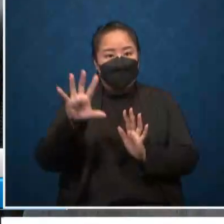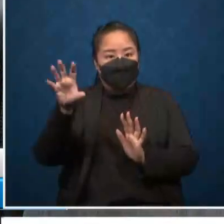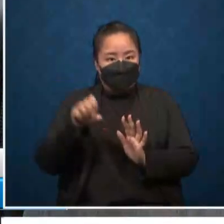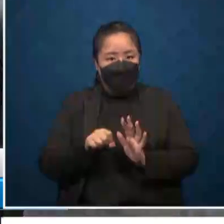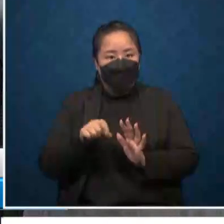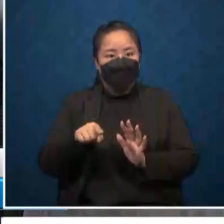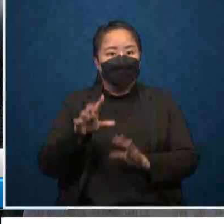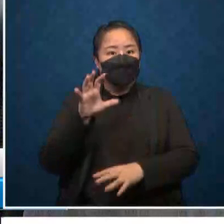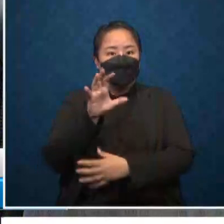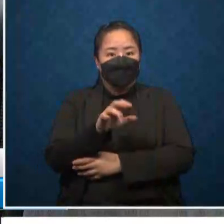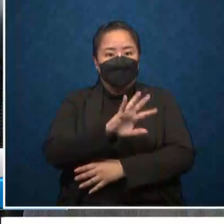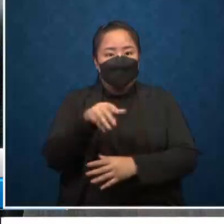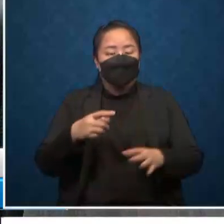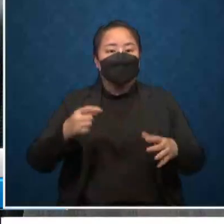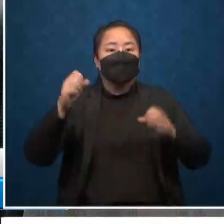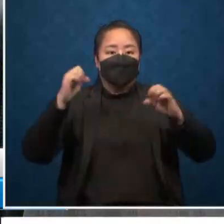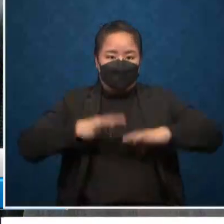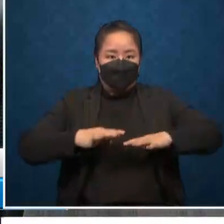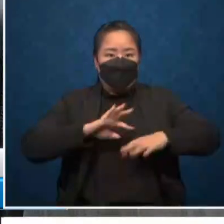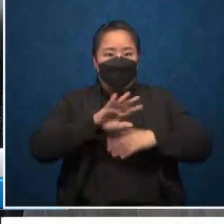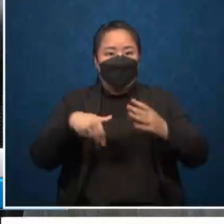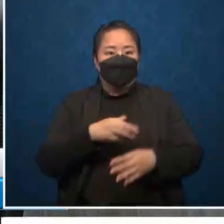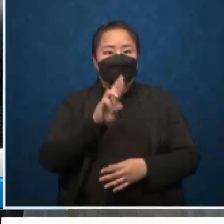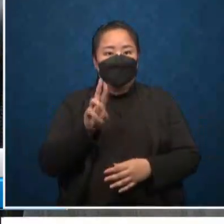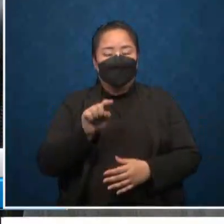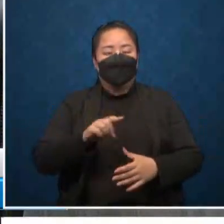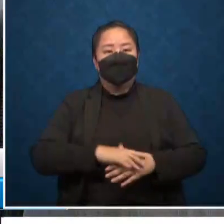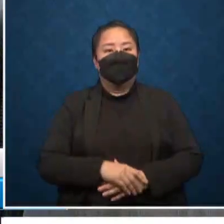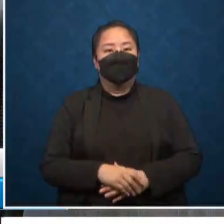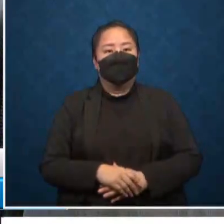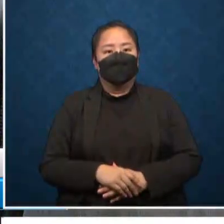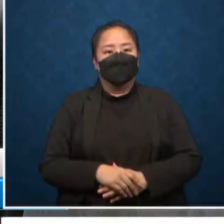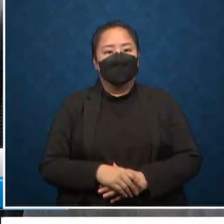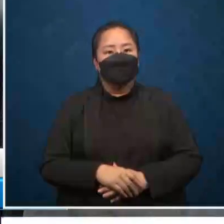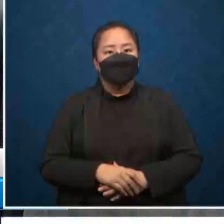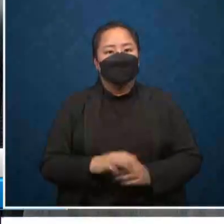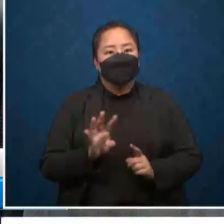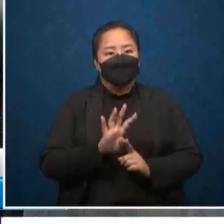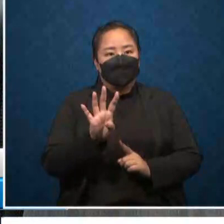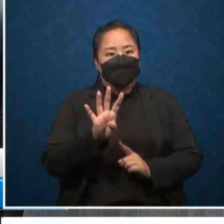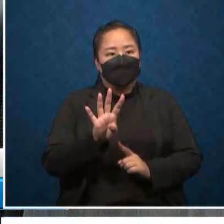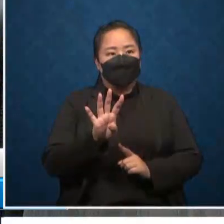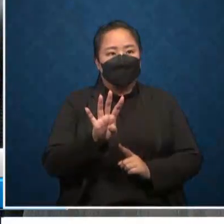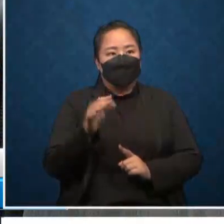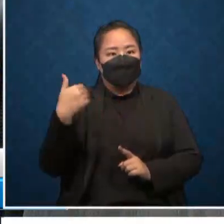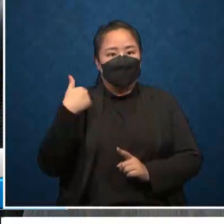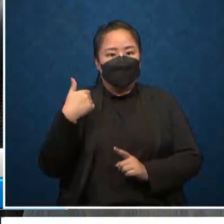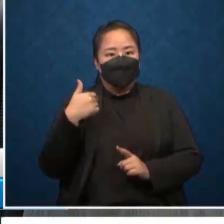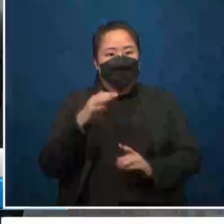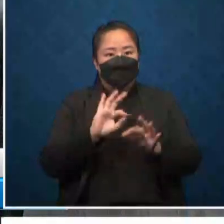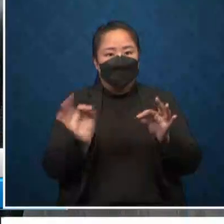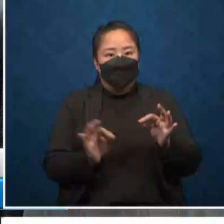you can In the 4th section, there are only questions.